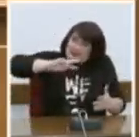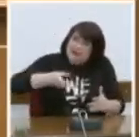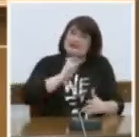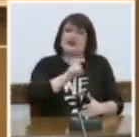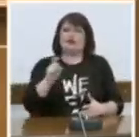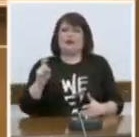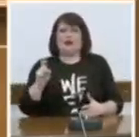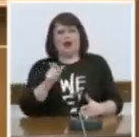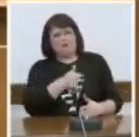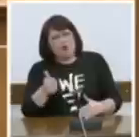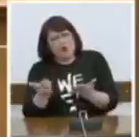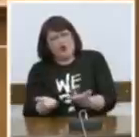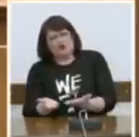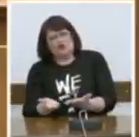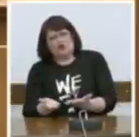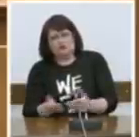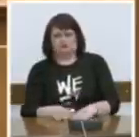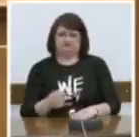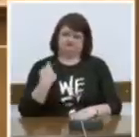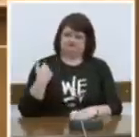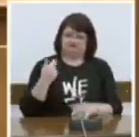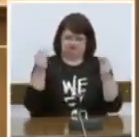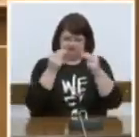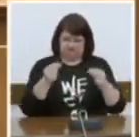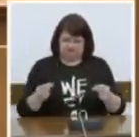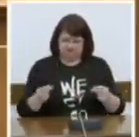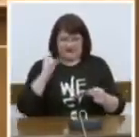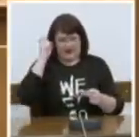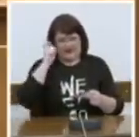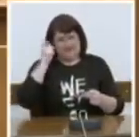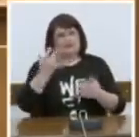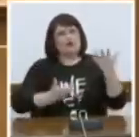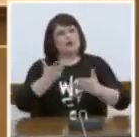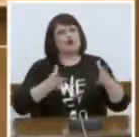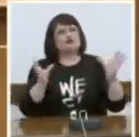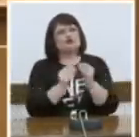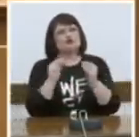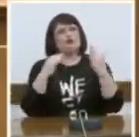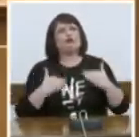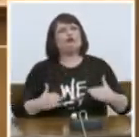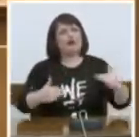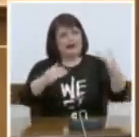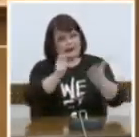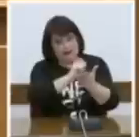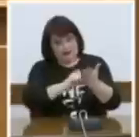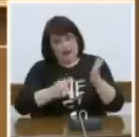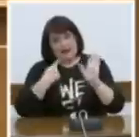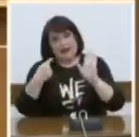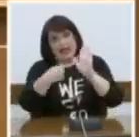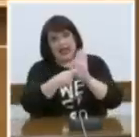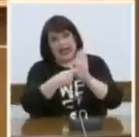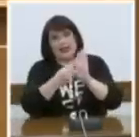προσθέστε και τα πρόσφατα ευρήματα από την έκθεση του Γραφείου Προϋπολογισμού της Βουλής, που έρχονται να επιβεβαιώσουν ότι για την αύξηση του